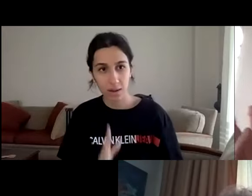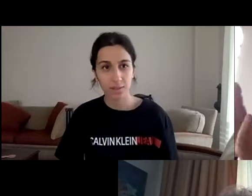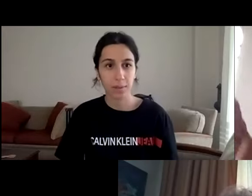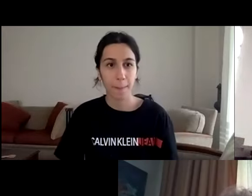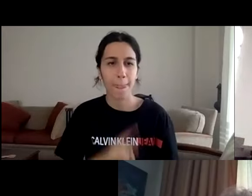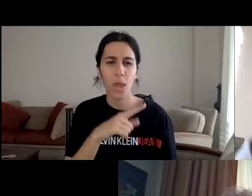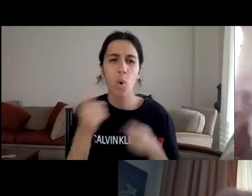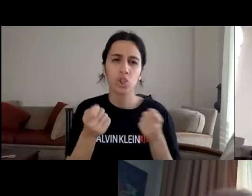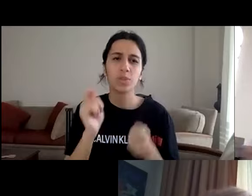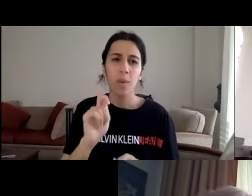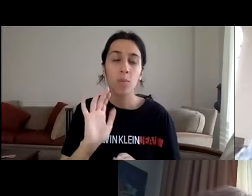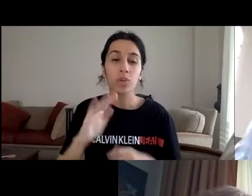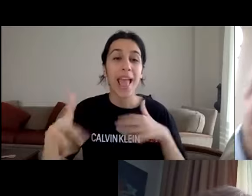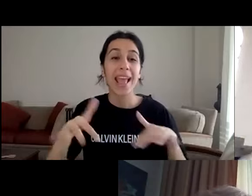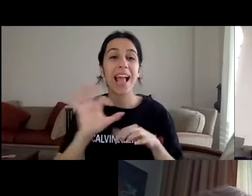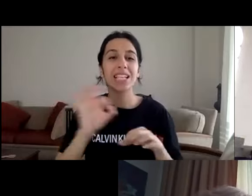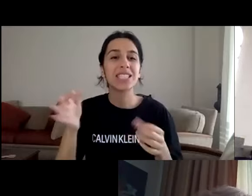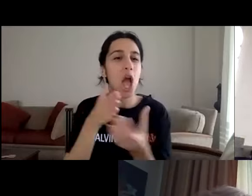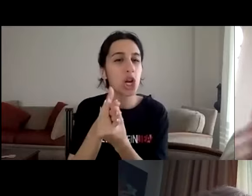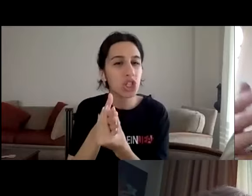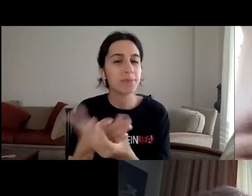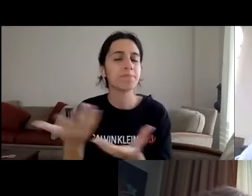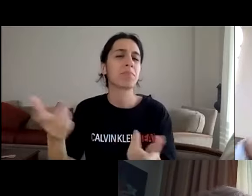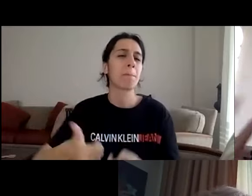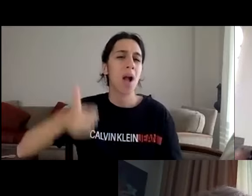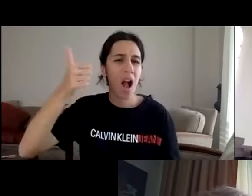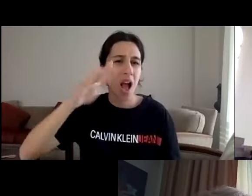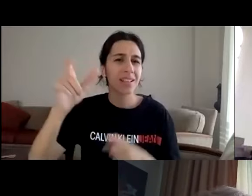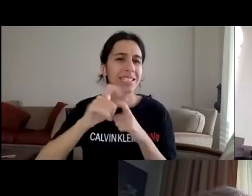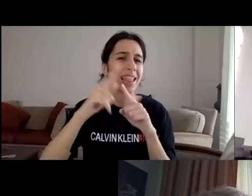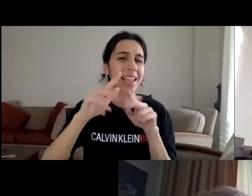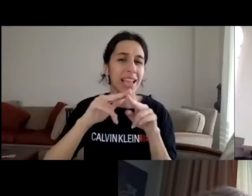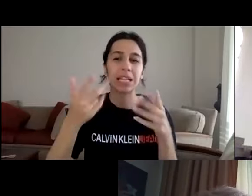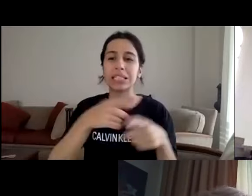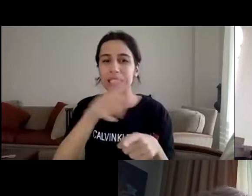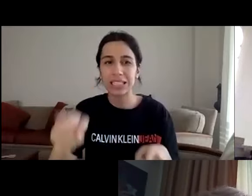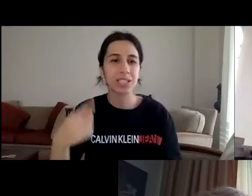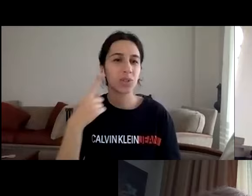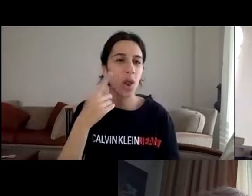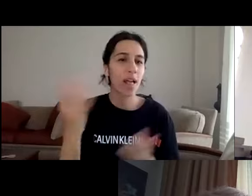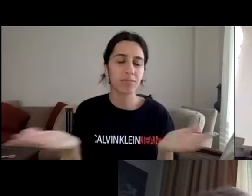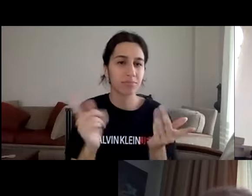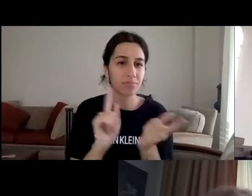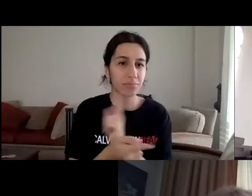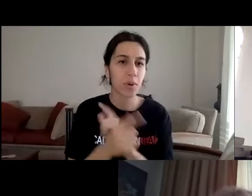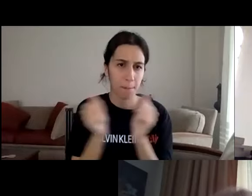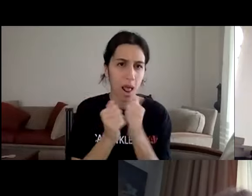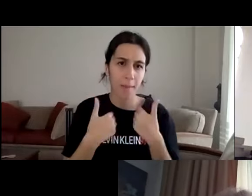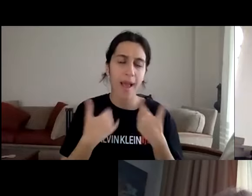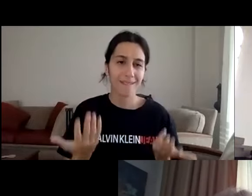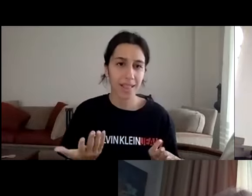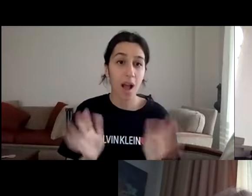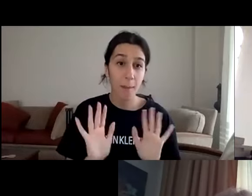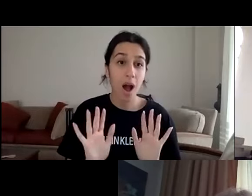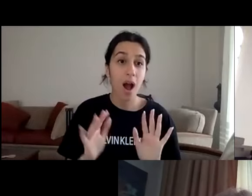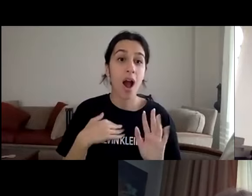hani engelsiz erişim platformu, bakanlıklar, STK, sizler, bu ekosistem içindeki tüm öznelerle birlikteyiz ama